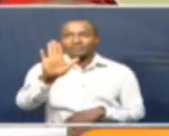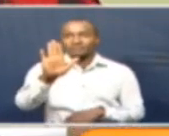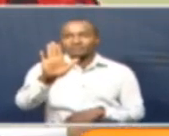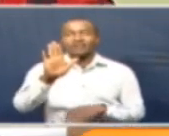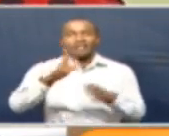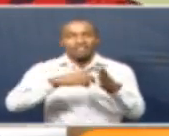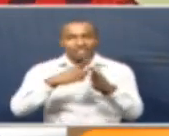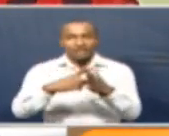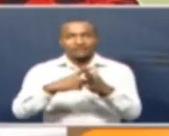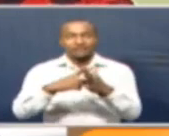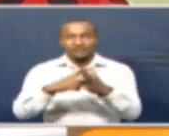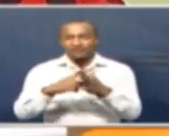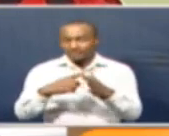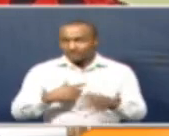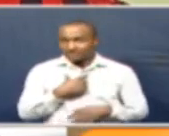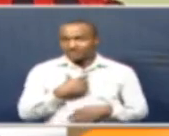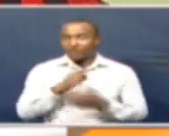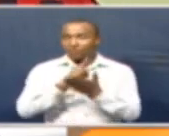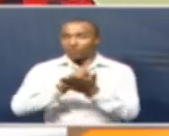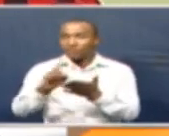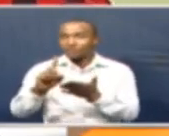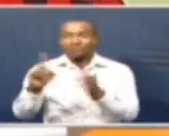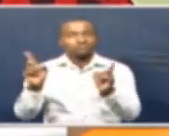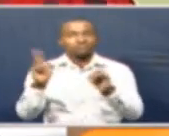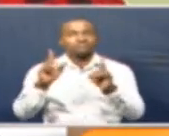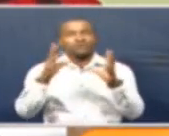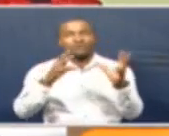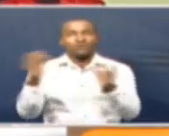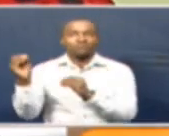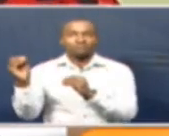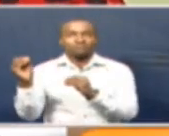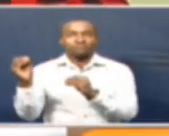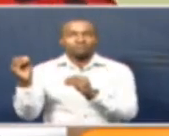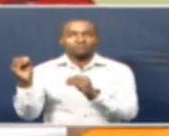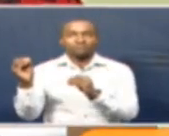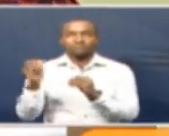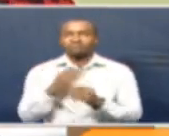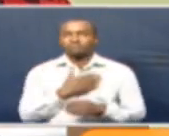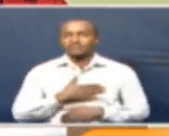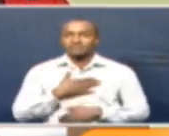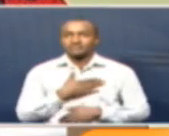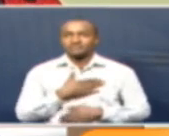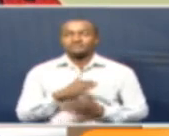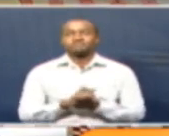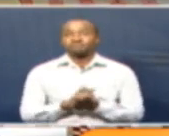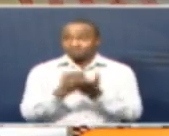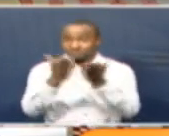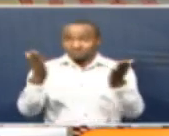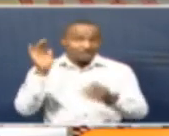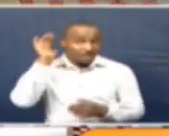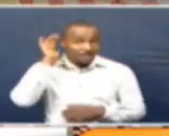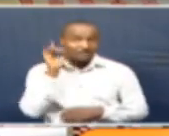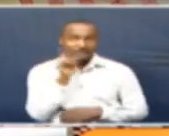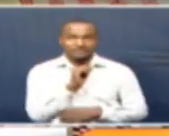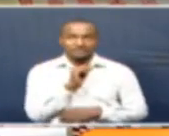kisha wale wageni wa kuzidi wiki moja, tafadhali jiondoeni wenyewe mwanyuma wenzenu starehe. Haya, natumai wageni wa kudumu